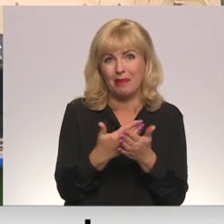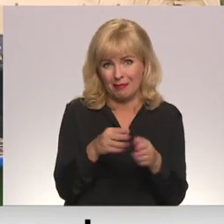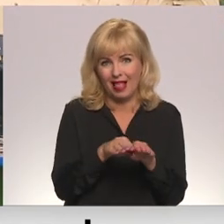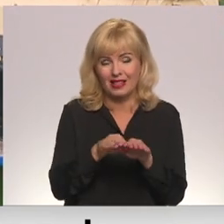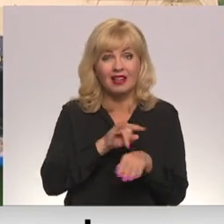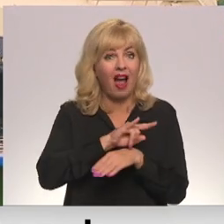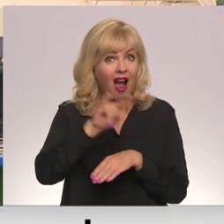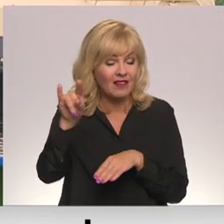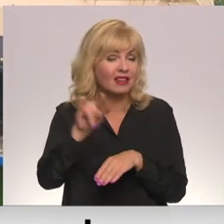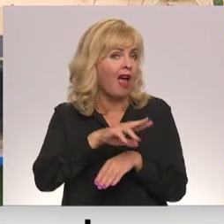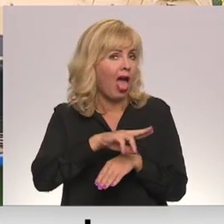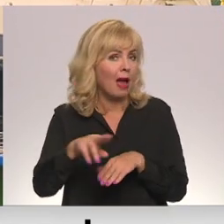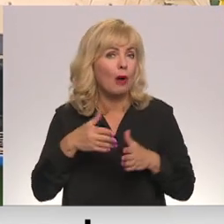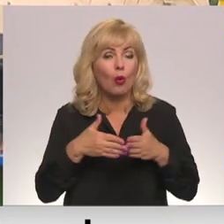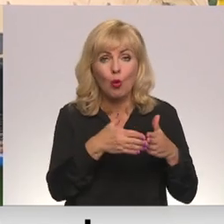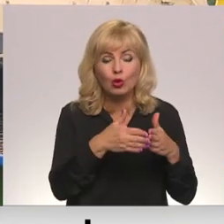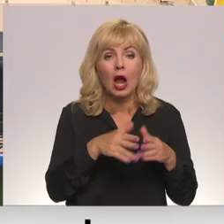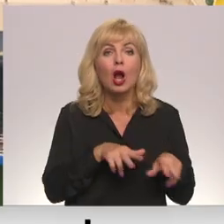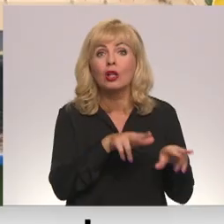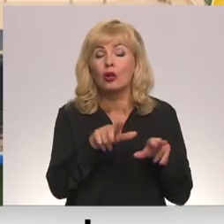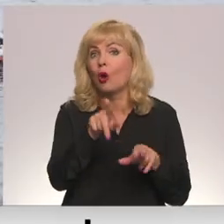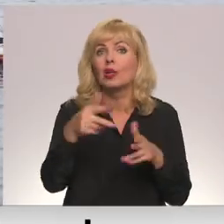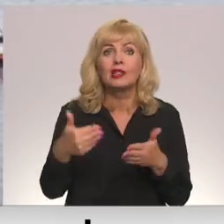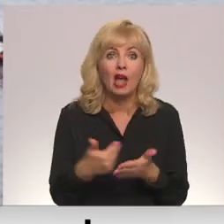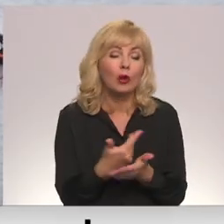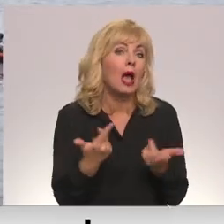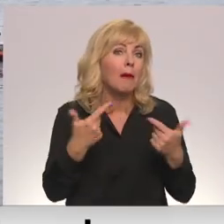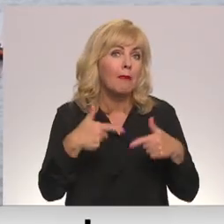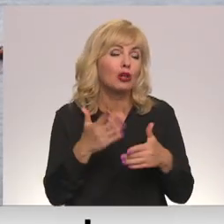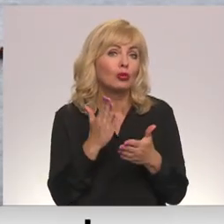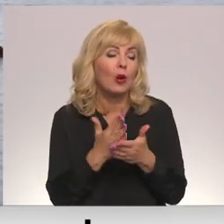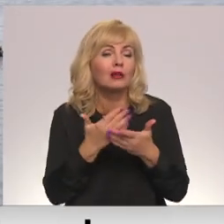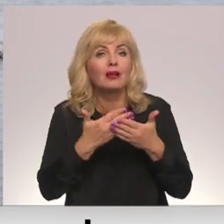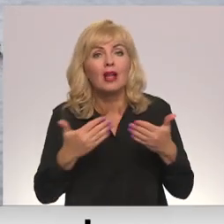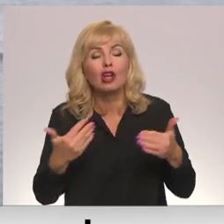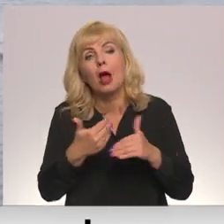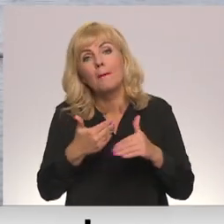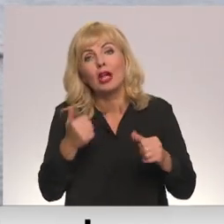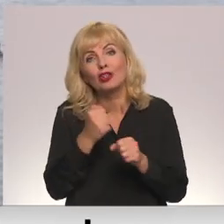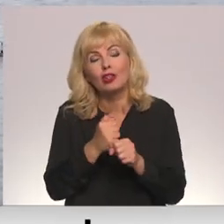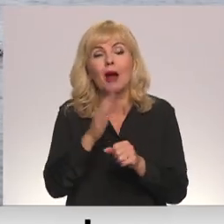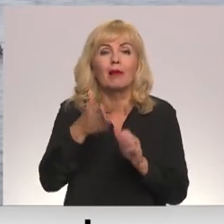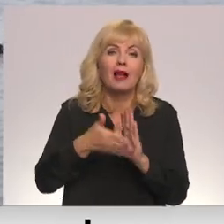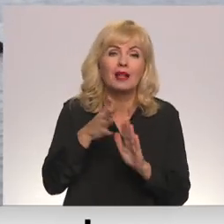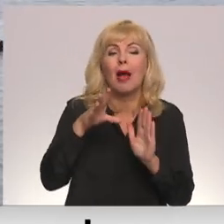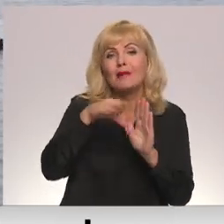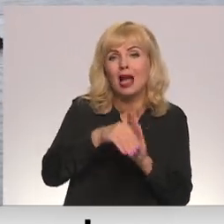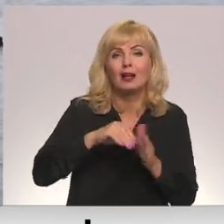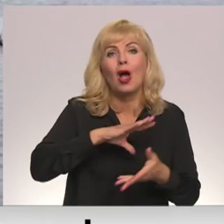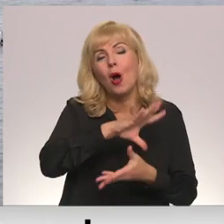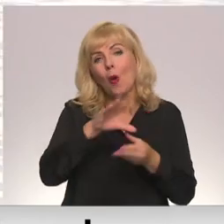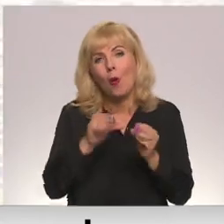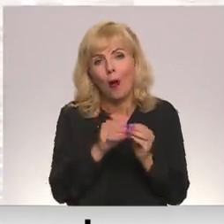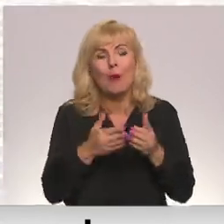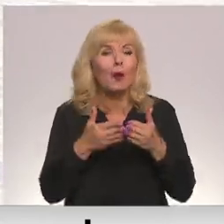aviācijā, tā arī kuģniecībā dronu izmantošana ir jaunums, un pašlaik notiek dažādi priekšdarbi, lai to sekmīgi iekļautu kopējā kuģu